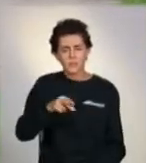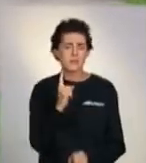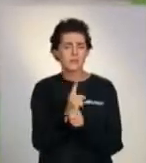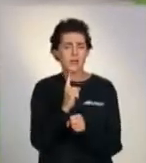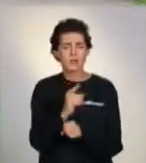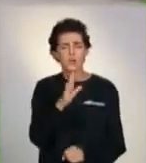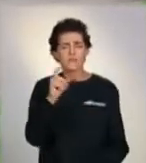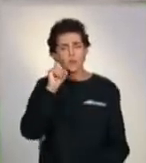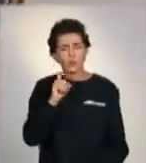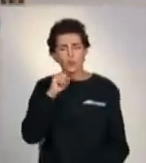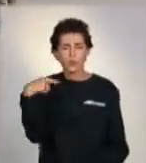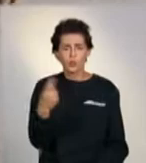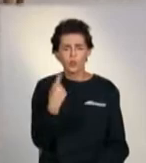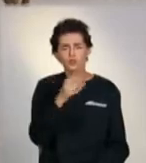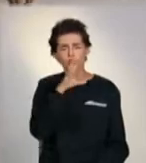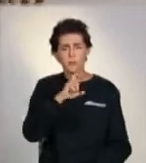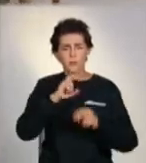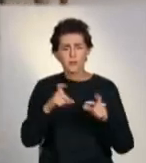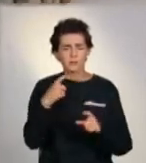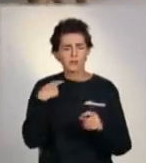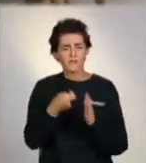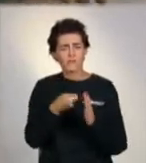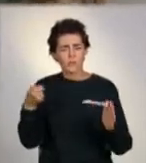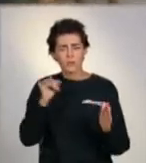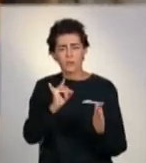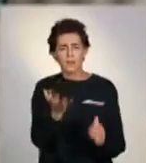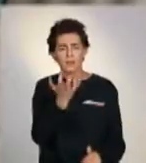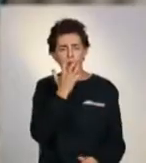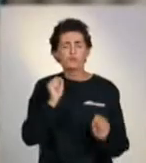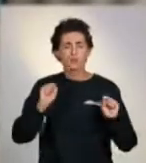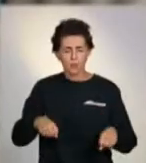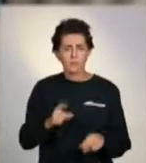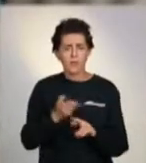і вигулювати собак без поводків та намордників. За це теж